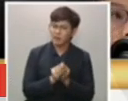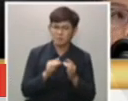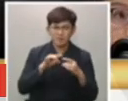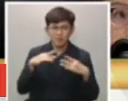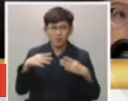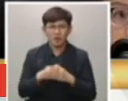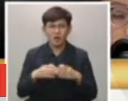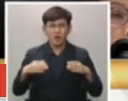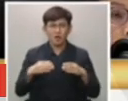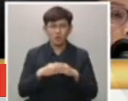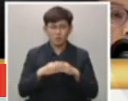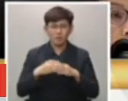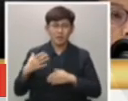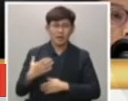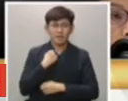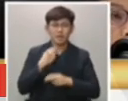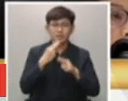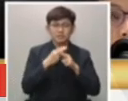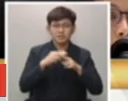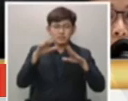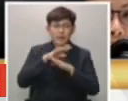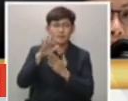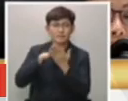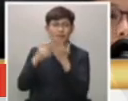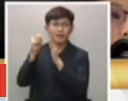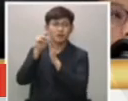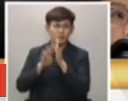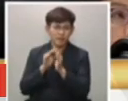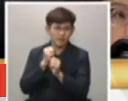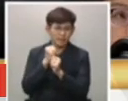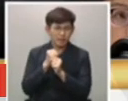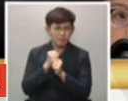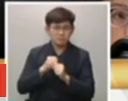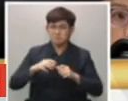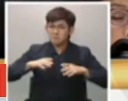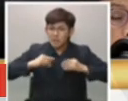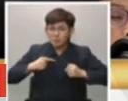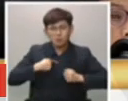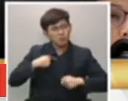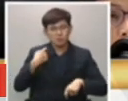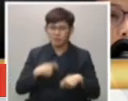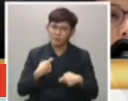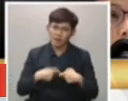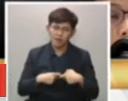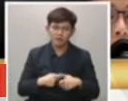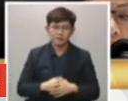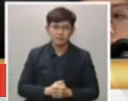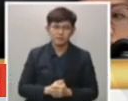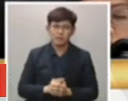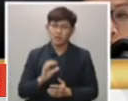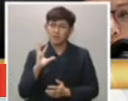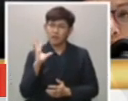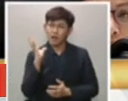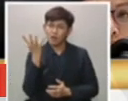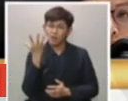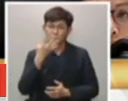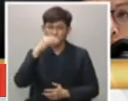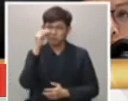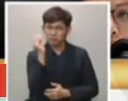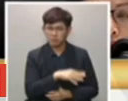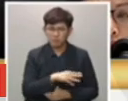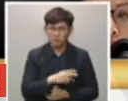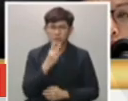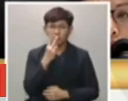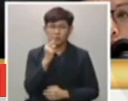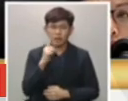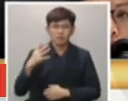ใช้ชื่อเดียวกับนโยบายรัฐปฏิเสธยังไงก็ปฏิเสธลำบากทั้งโลกเขารังเกียจเผด็จการเข